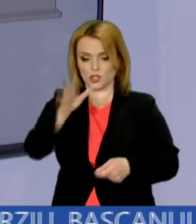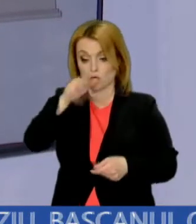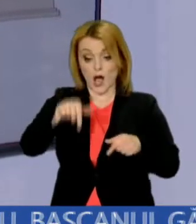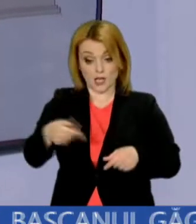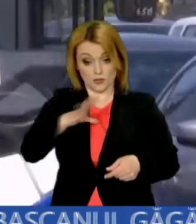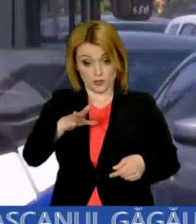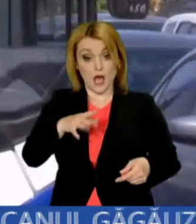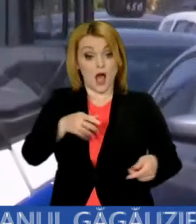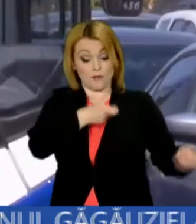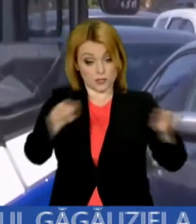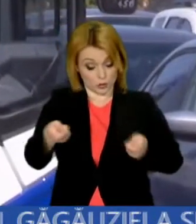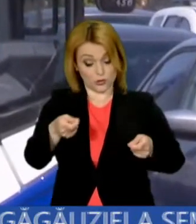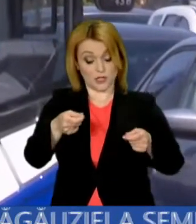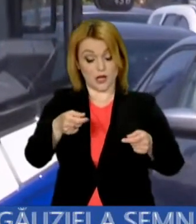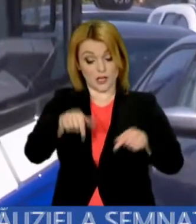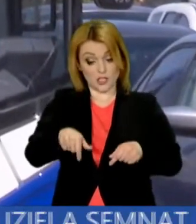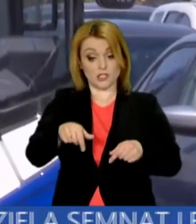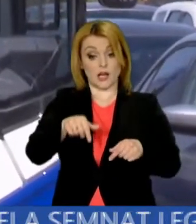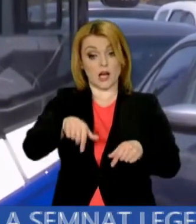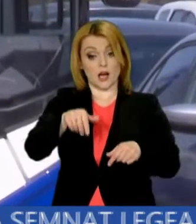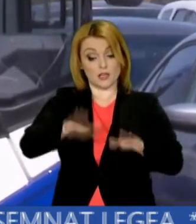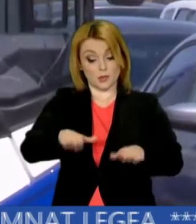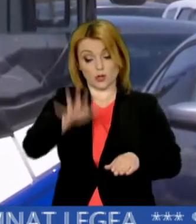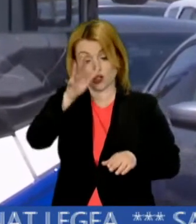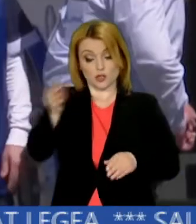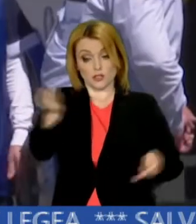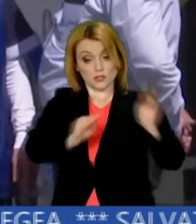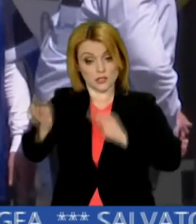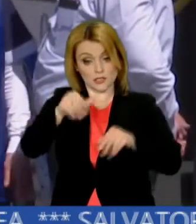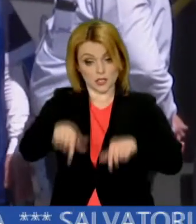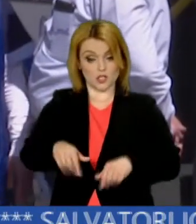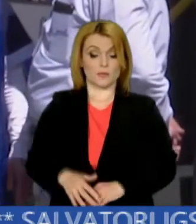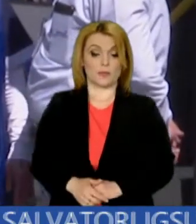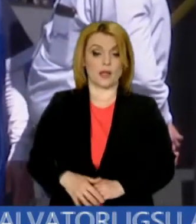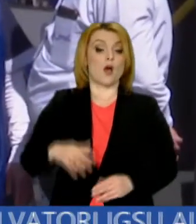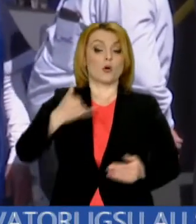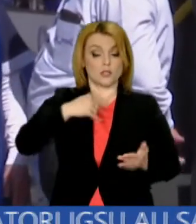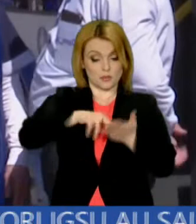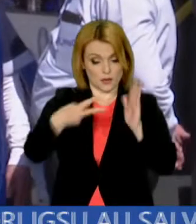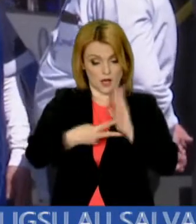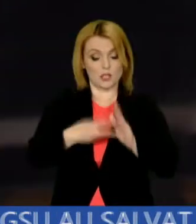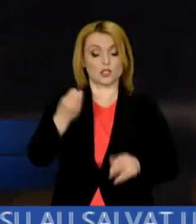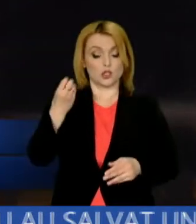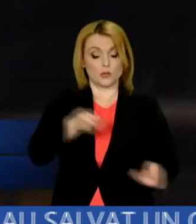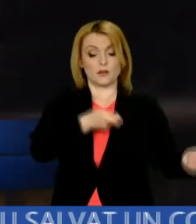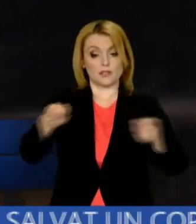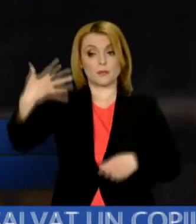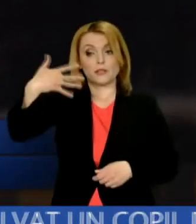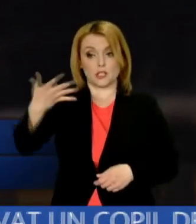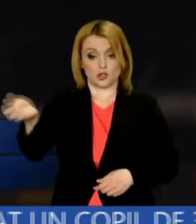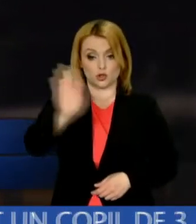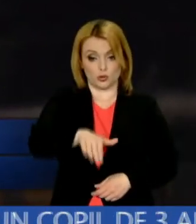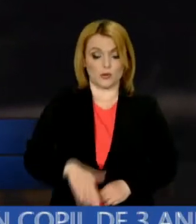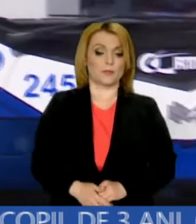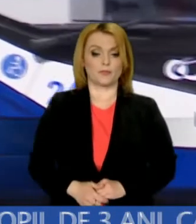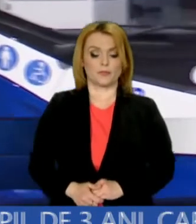și troleibuze. Obiectivul pentru anul curent este în continuare să aducem alte 50 de unități de troleibuze. În cadrul Regiei